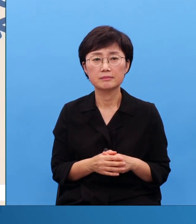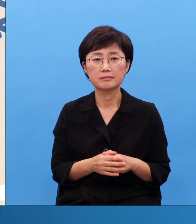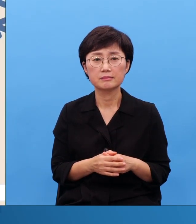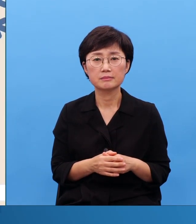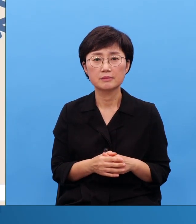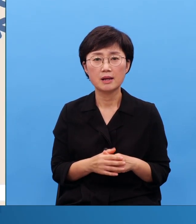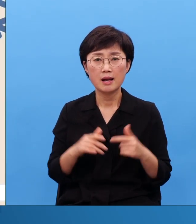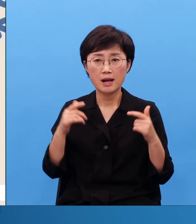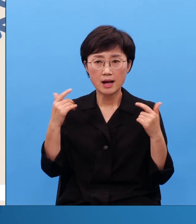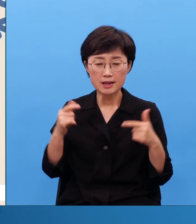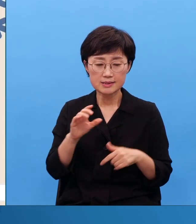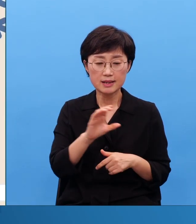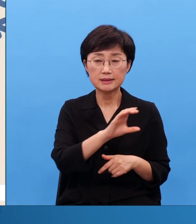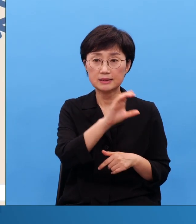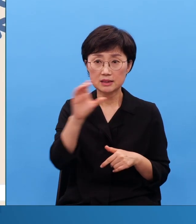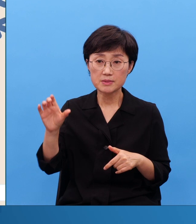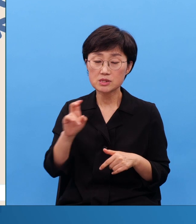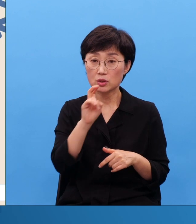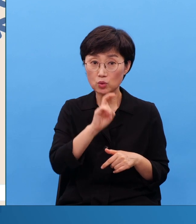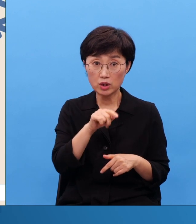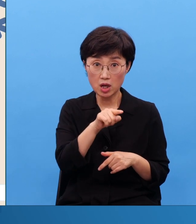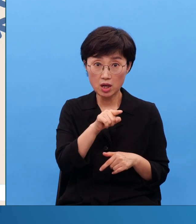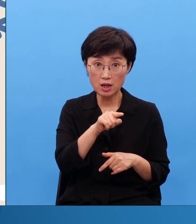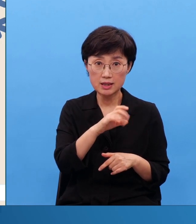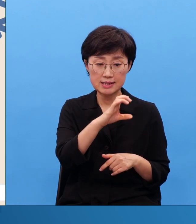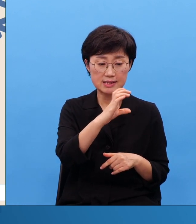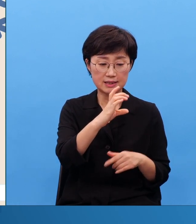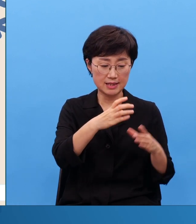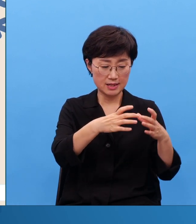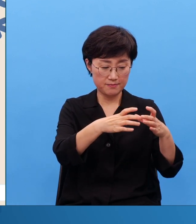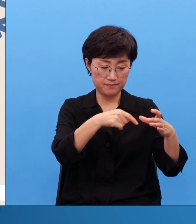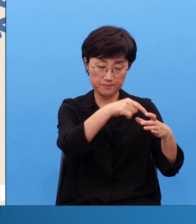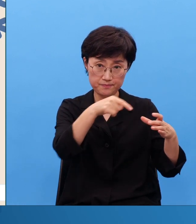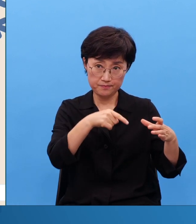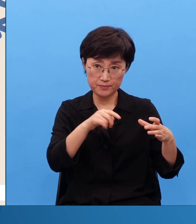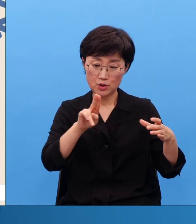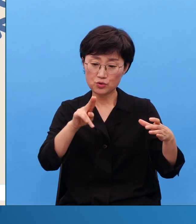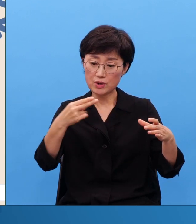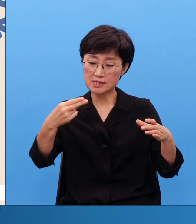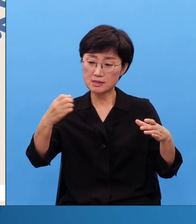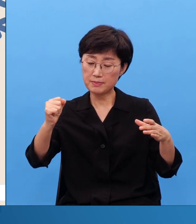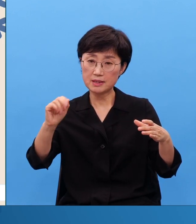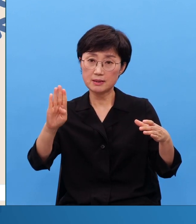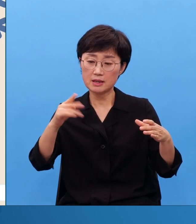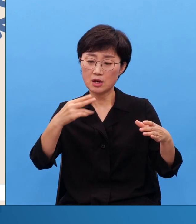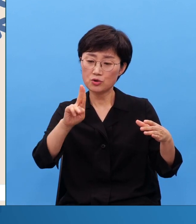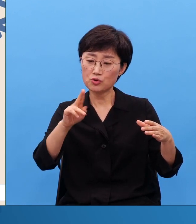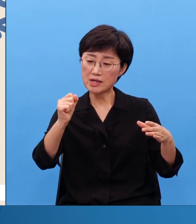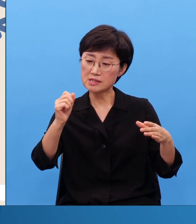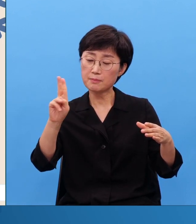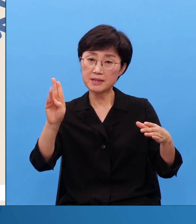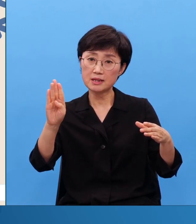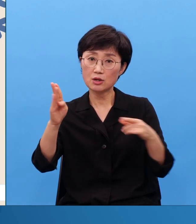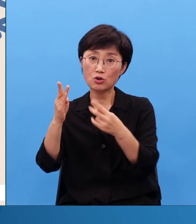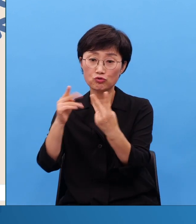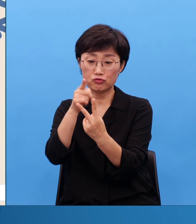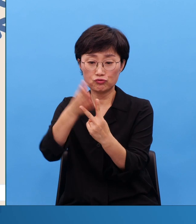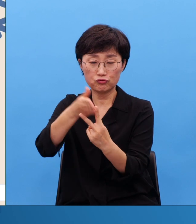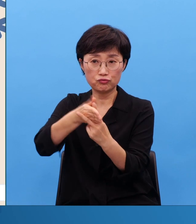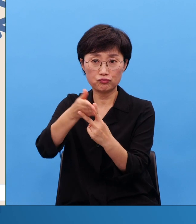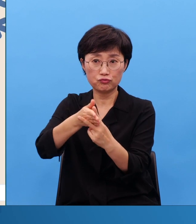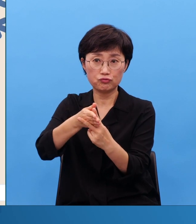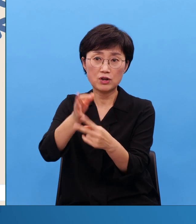항상 크리스마스 앨범은 CD와 USB 두 가지로 제작돼 오는 28일부터 위아.kr에서 판매를